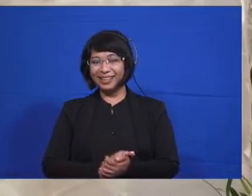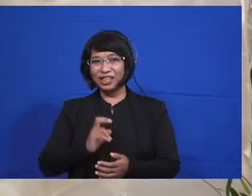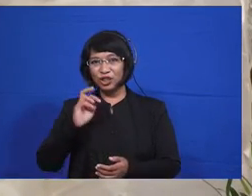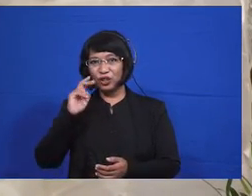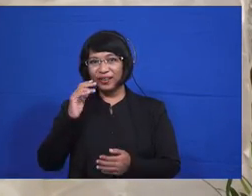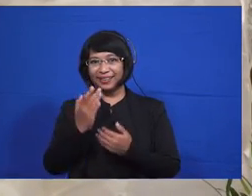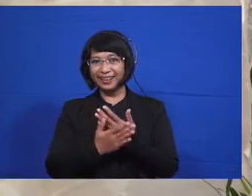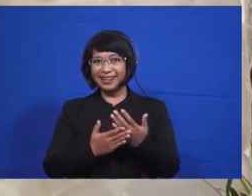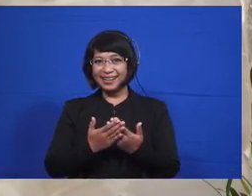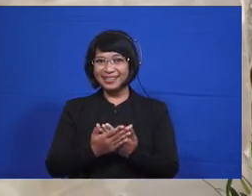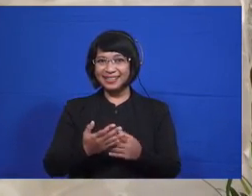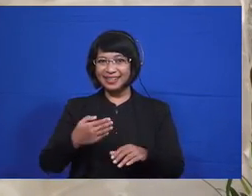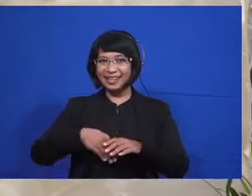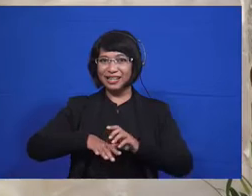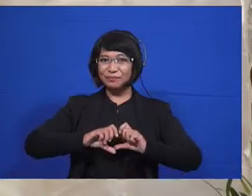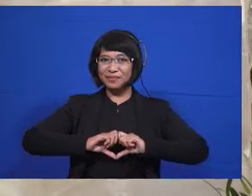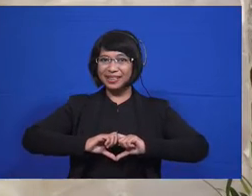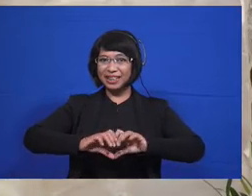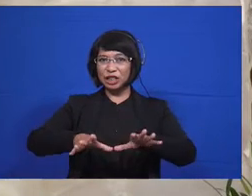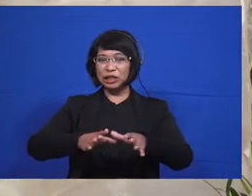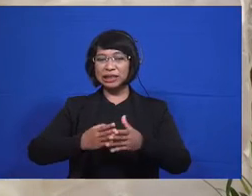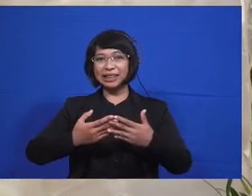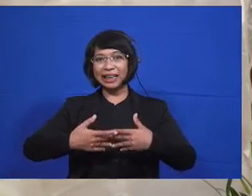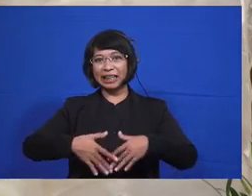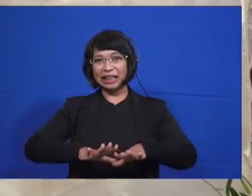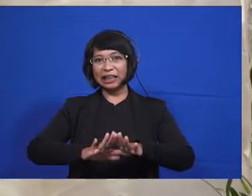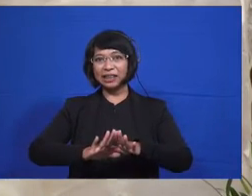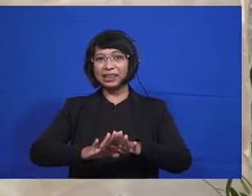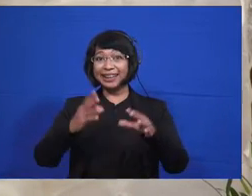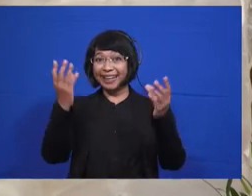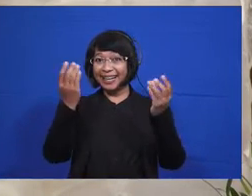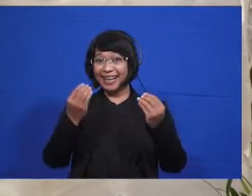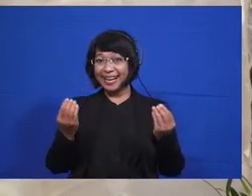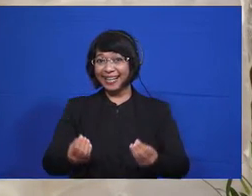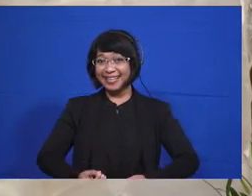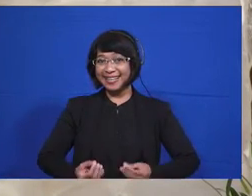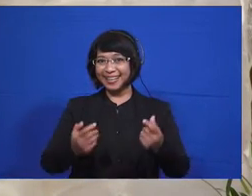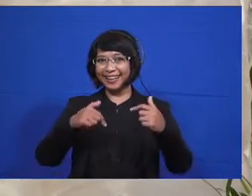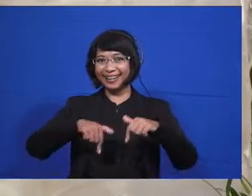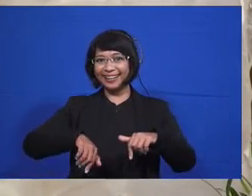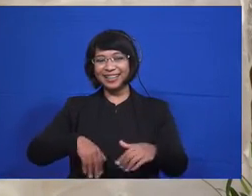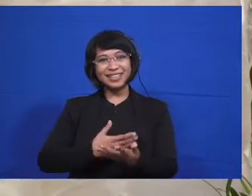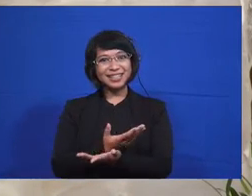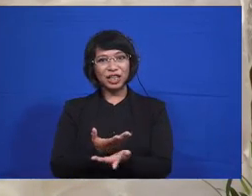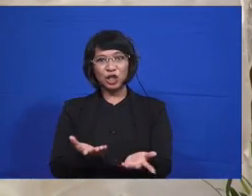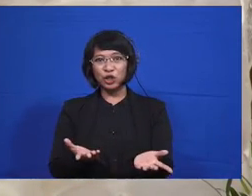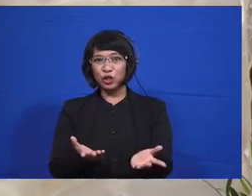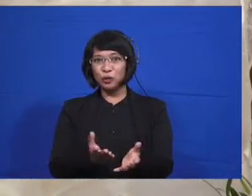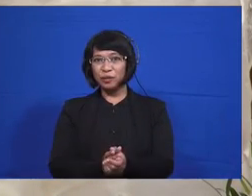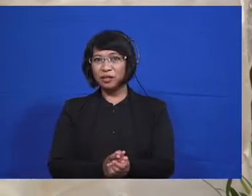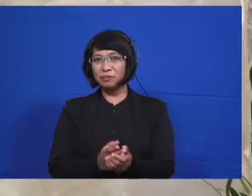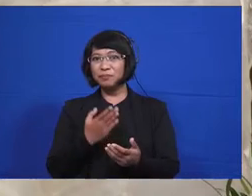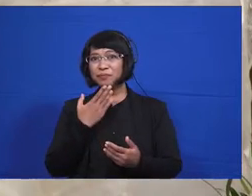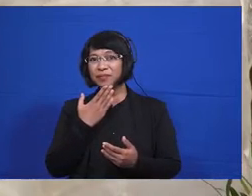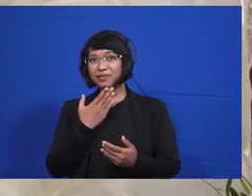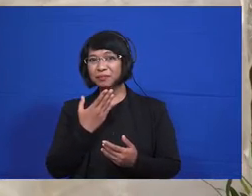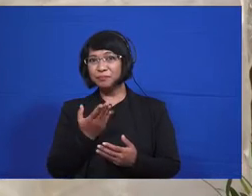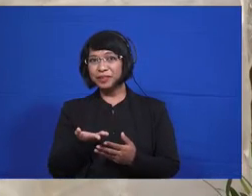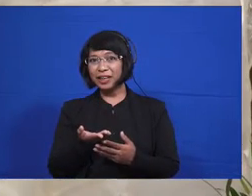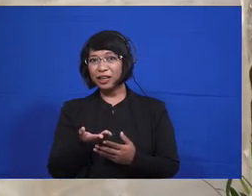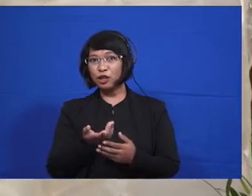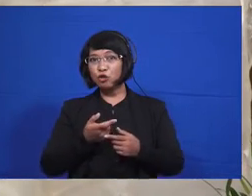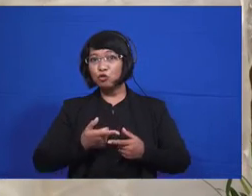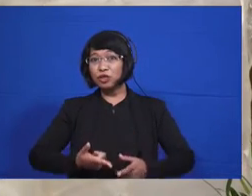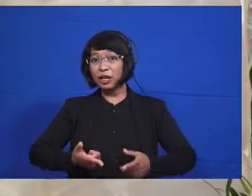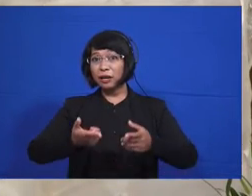Saudara-saudari yang terkasih dalam Kristus, setelah perayaan Ekaristi ini, seluruh umat dapat memberikan ucapan selamat